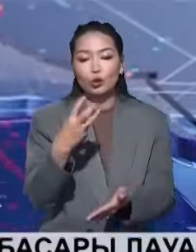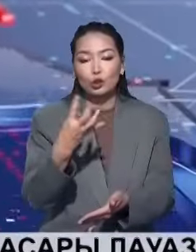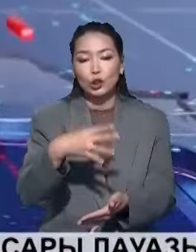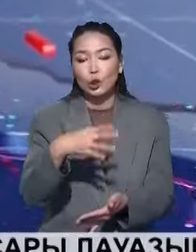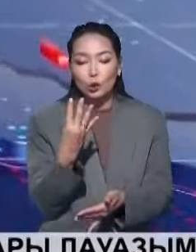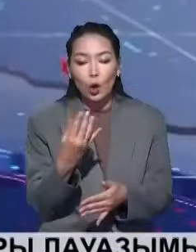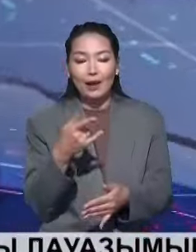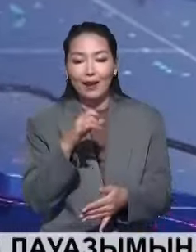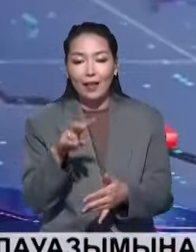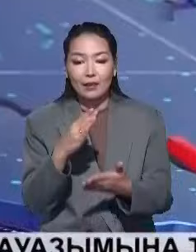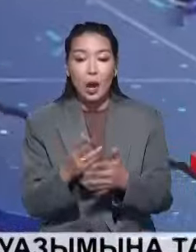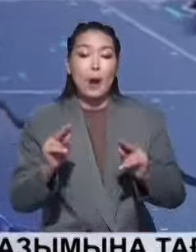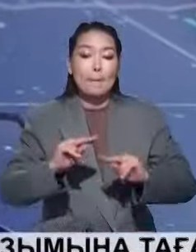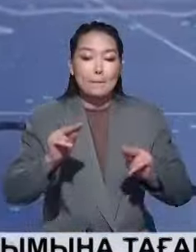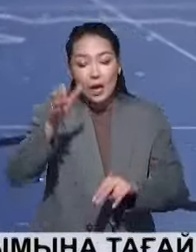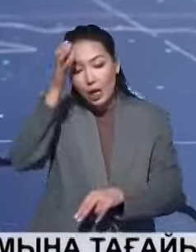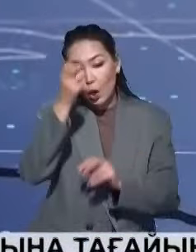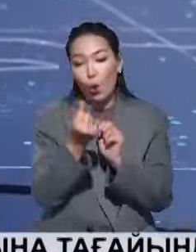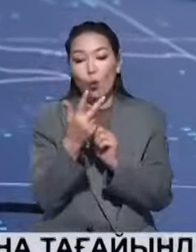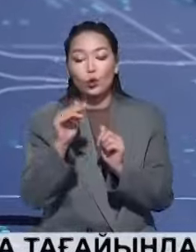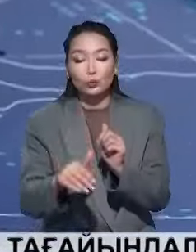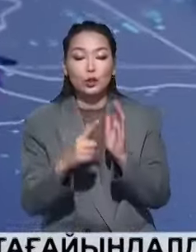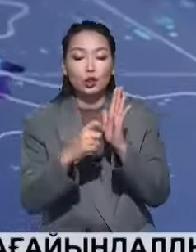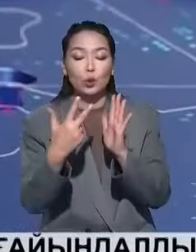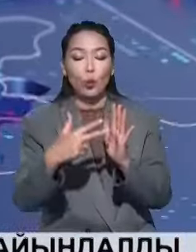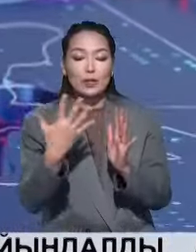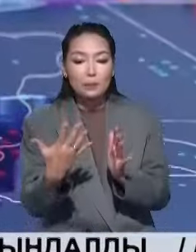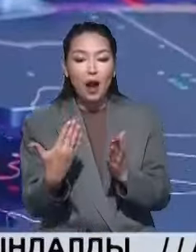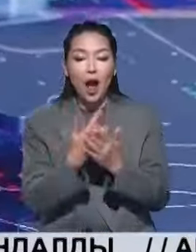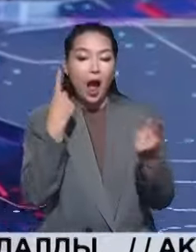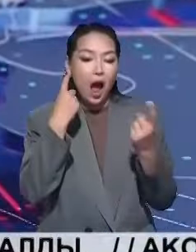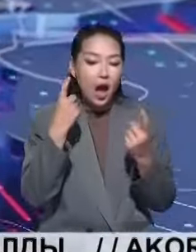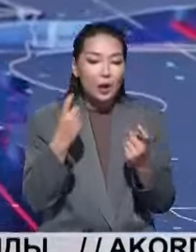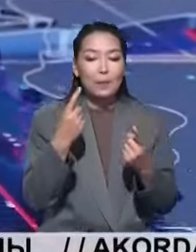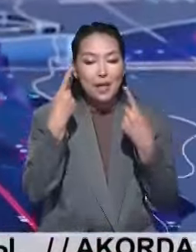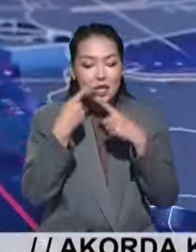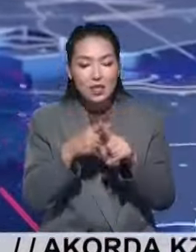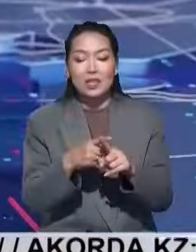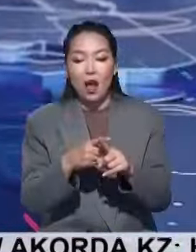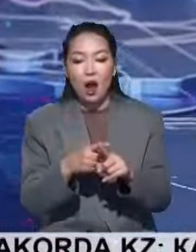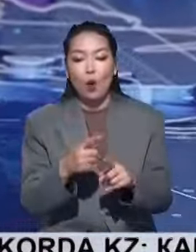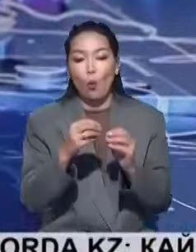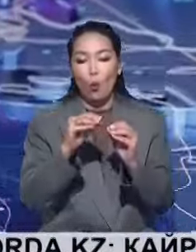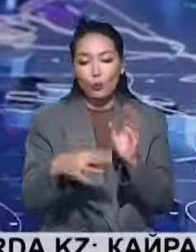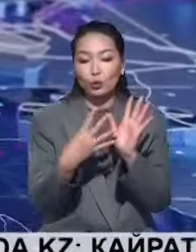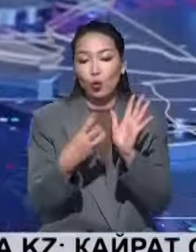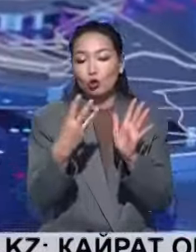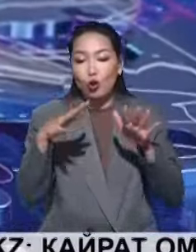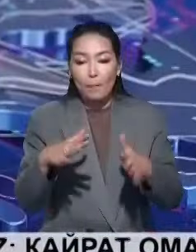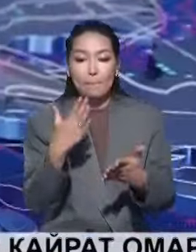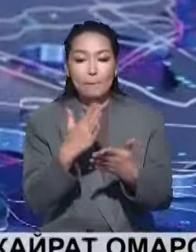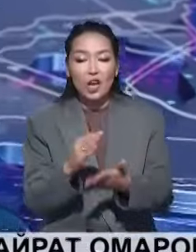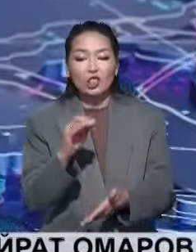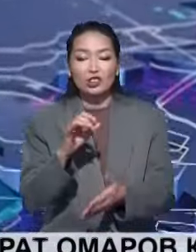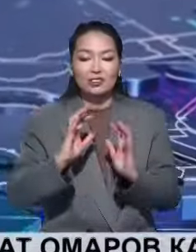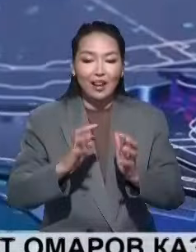бөлінген, педагогикалық ғылымдарға 13735, ақпараттық-коммуникациялық технологиялар саласына 10903 орын бар. Ал жаратылыстану